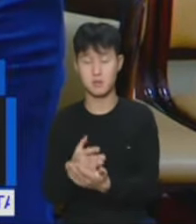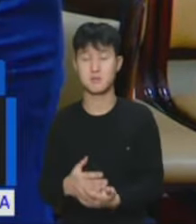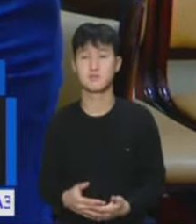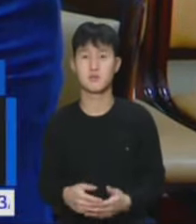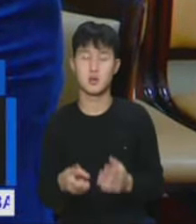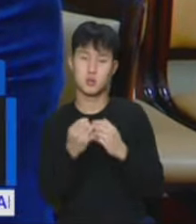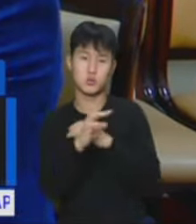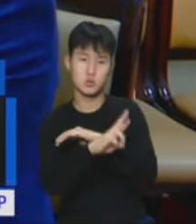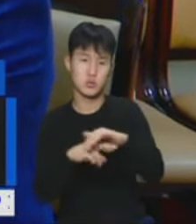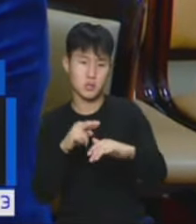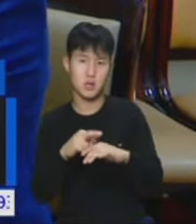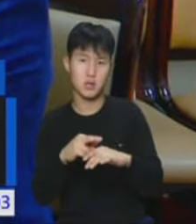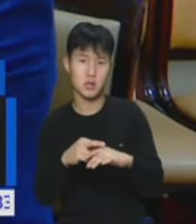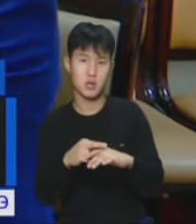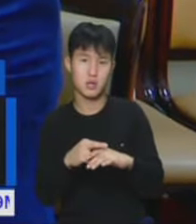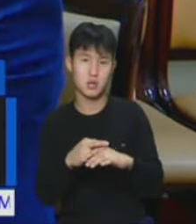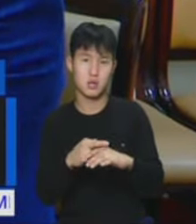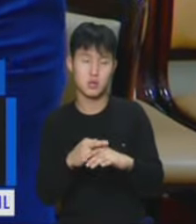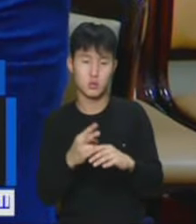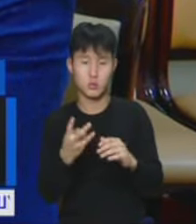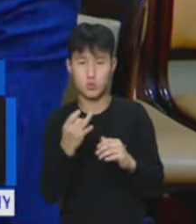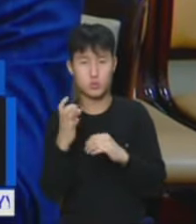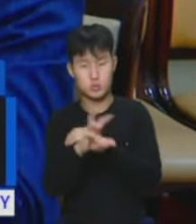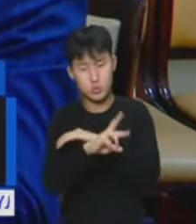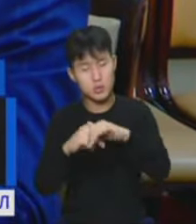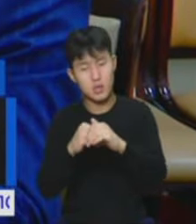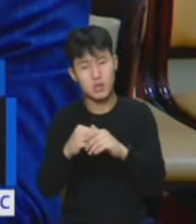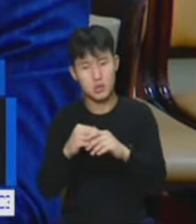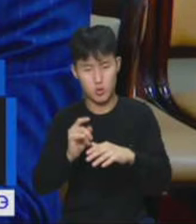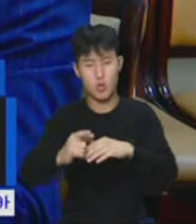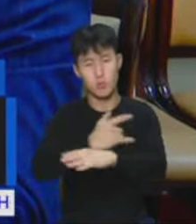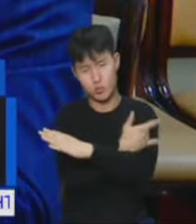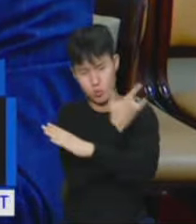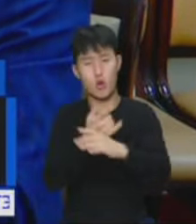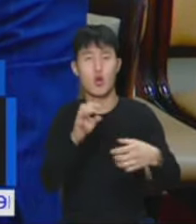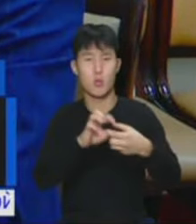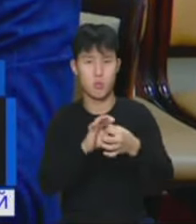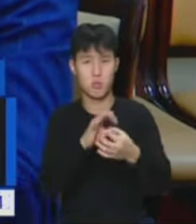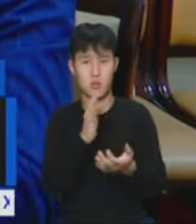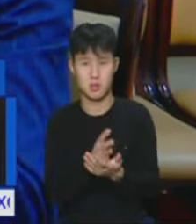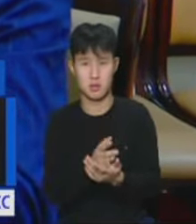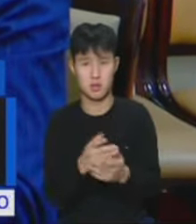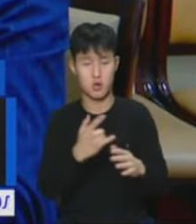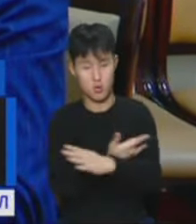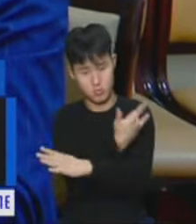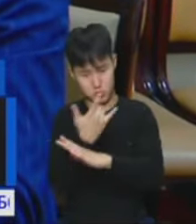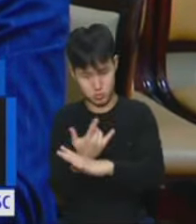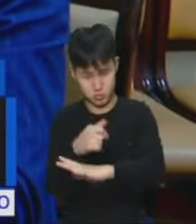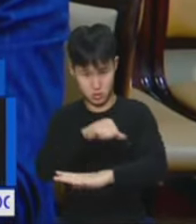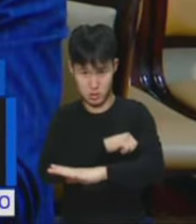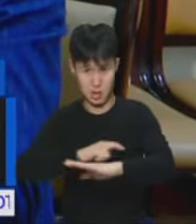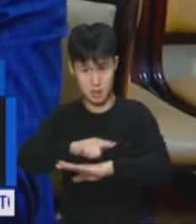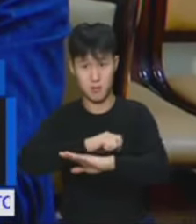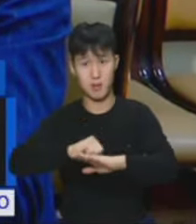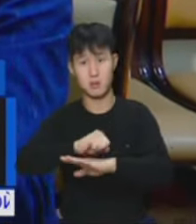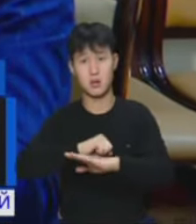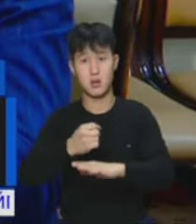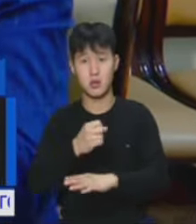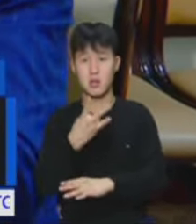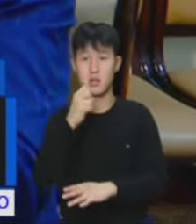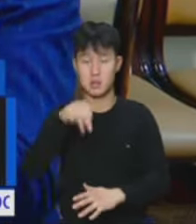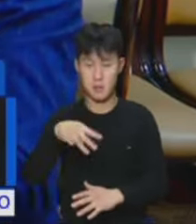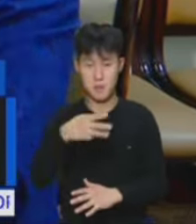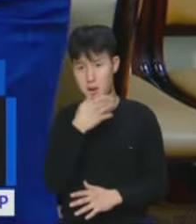хулгай бол тэр чигтэй л өмнөгөө аймагтай холбогдоод байна л да. Гэтэл эргээд яг энэ өмнөгөө аймагт чинь нөгөө нам гэж байгаа